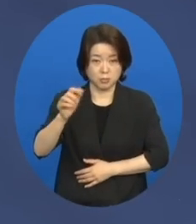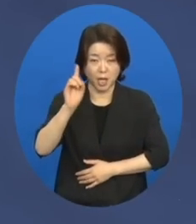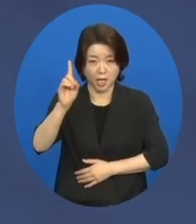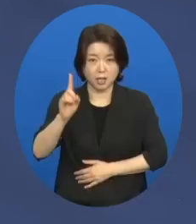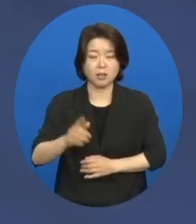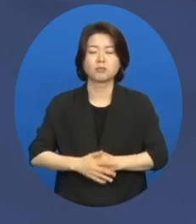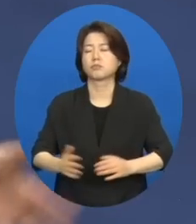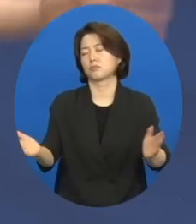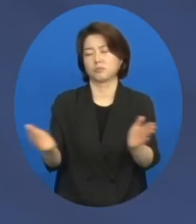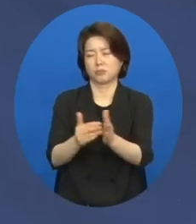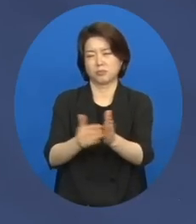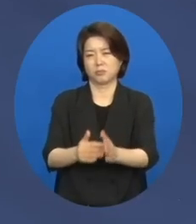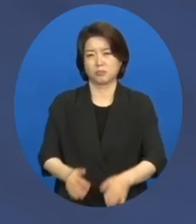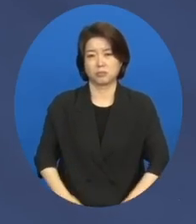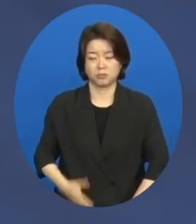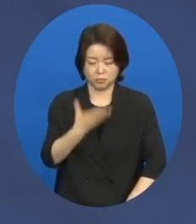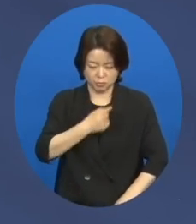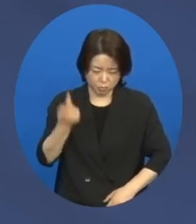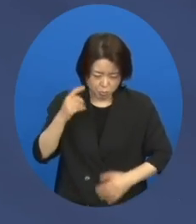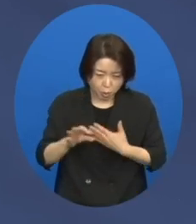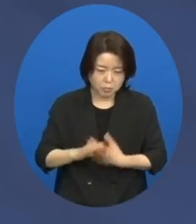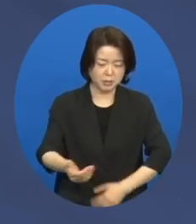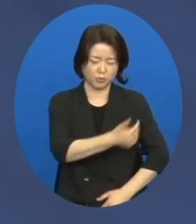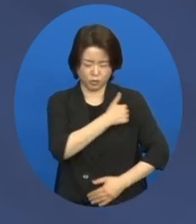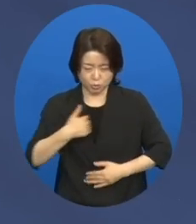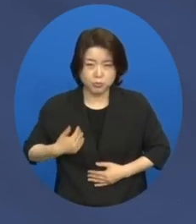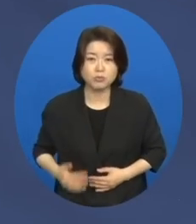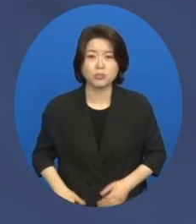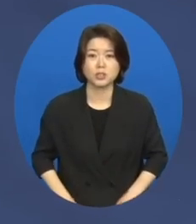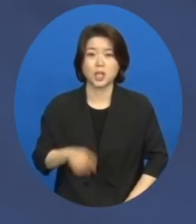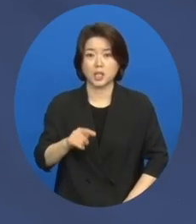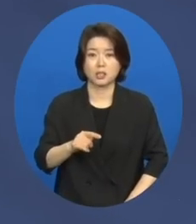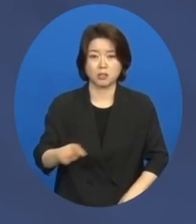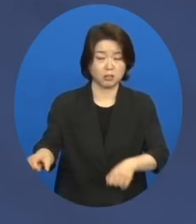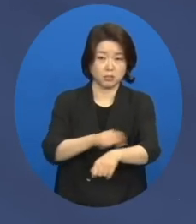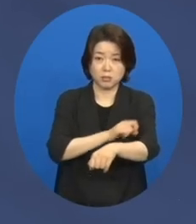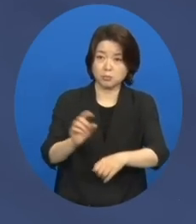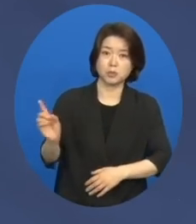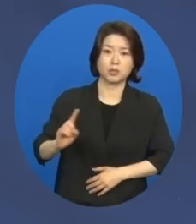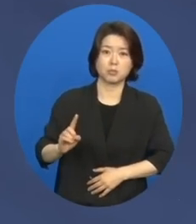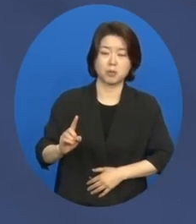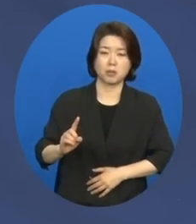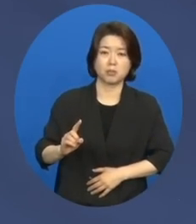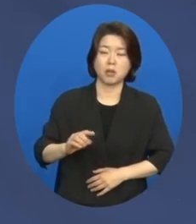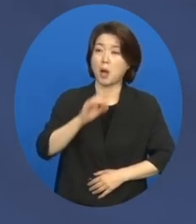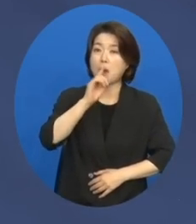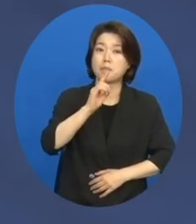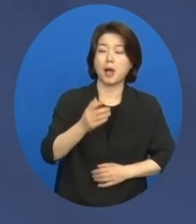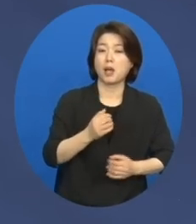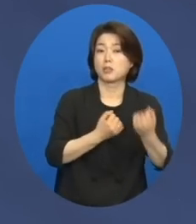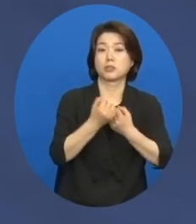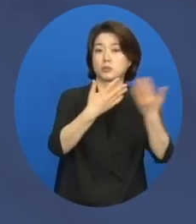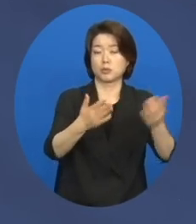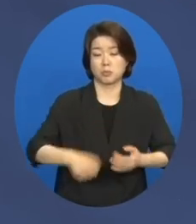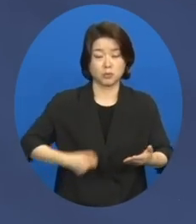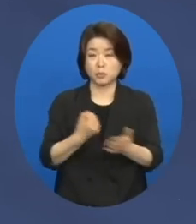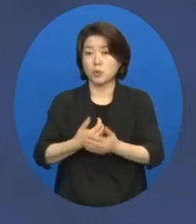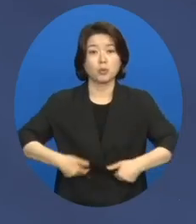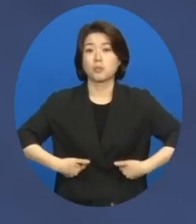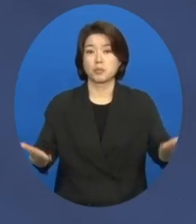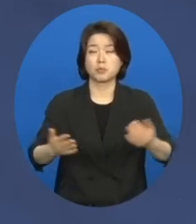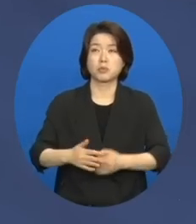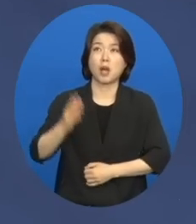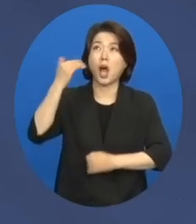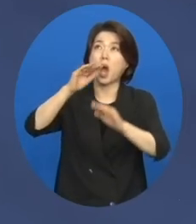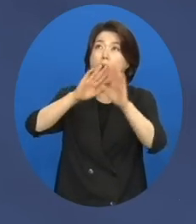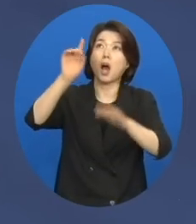다다, 복음이면 충분하다, 이걸 특별히 뭐 말 안 해도요, 용기 따로 필요 없고, 아니